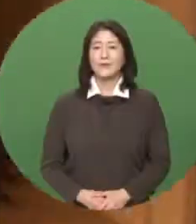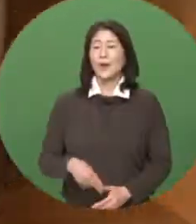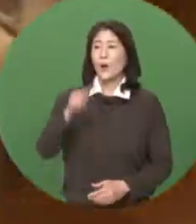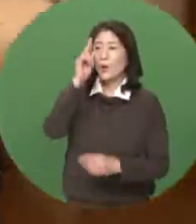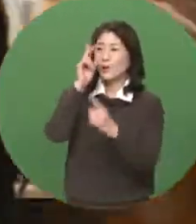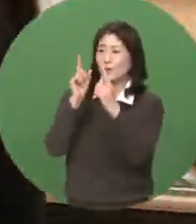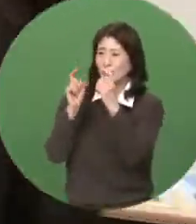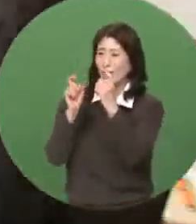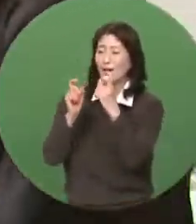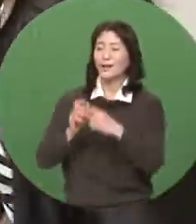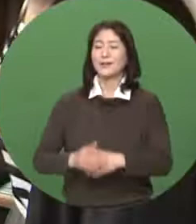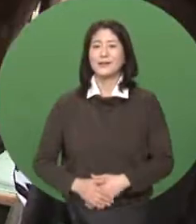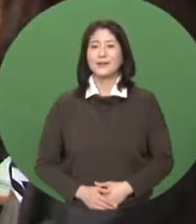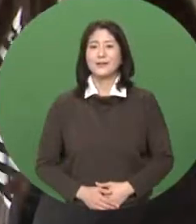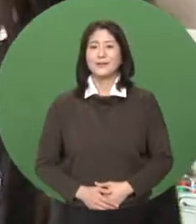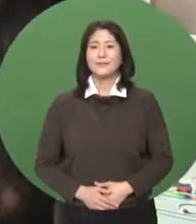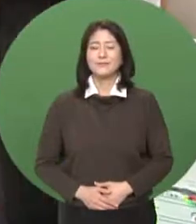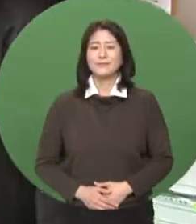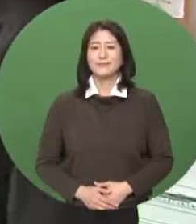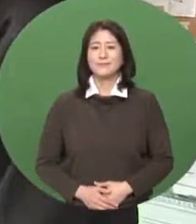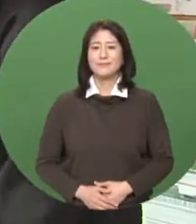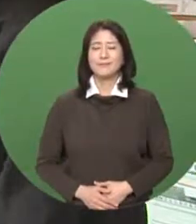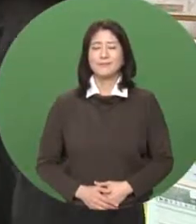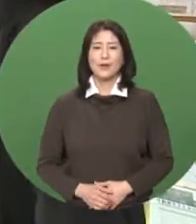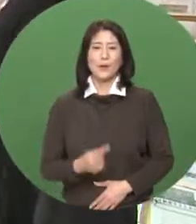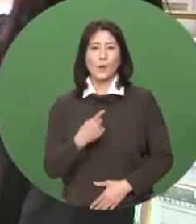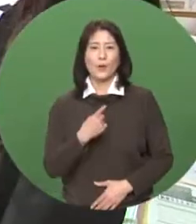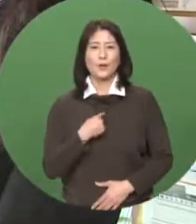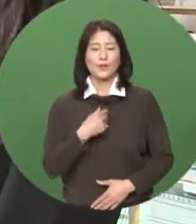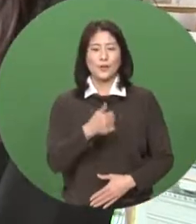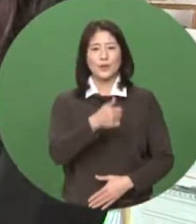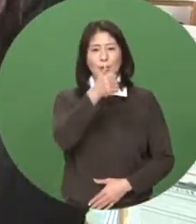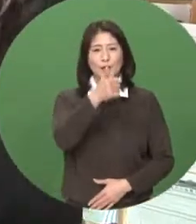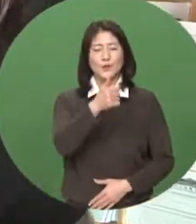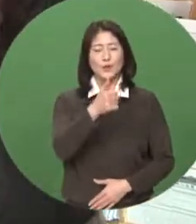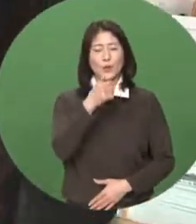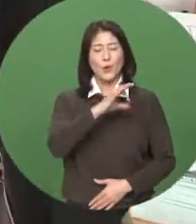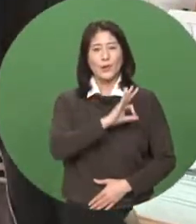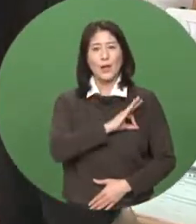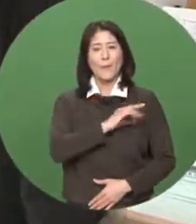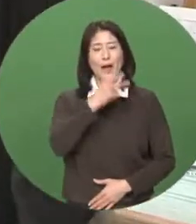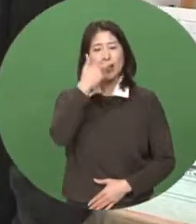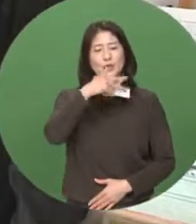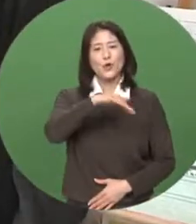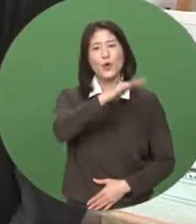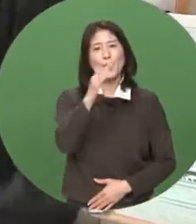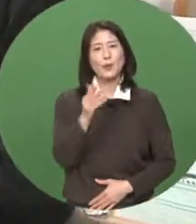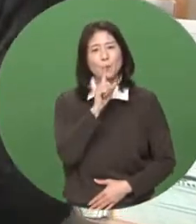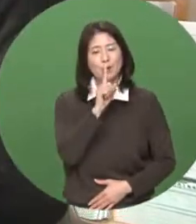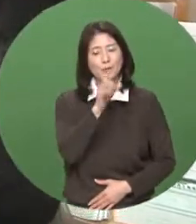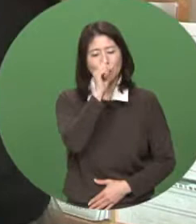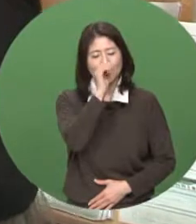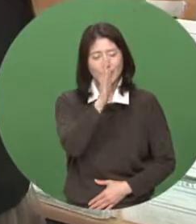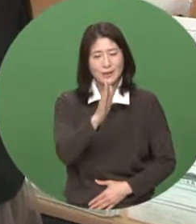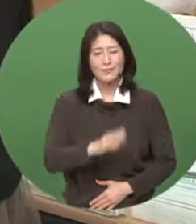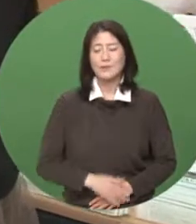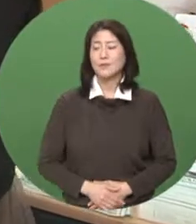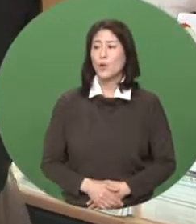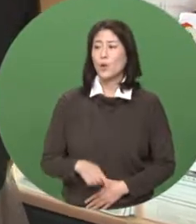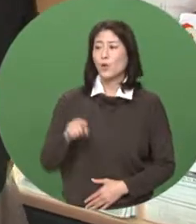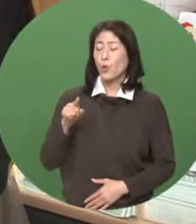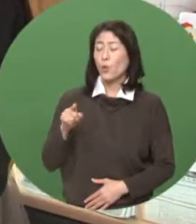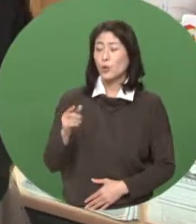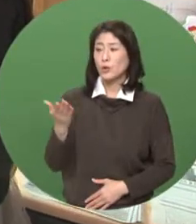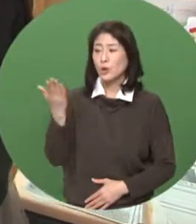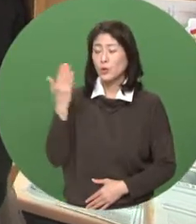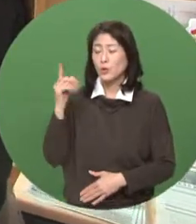こんにちは。 こんにちは。 こちらの方でしょうか。 はい、館長の塩山でございます。 よろしくお願いします。 お願いします。 あのここって